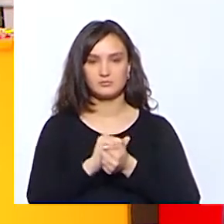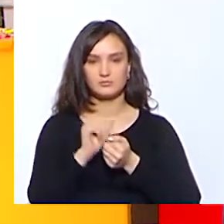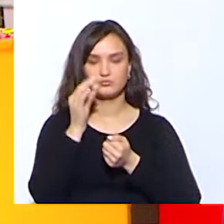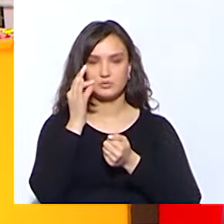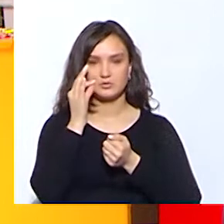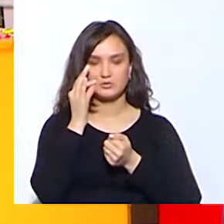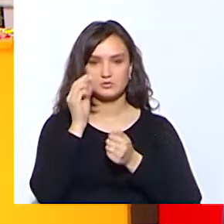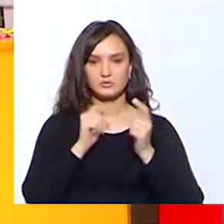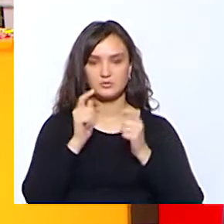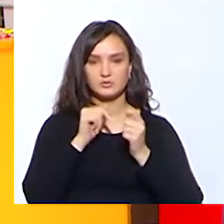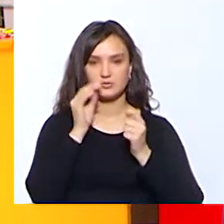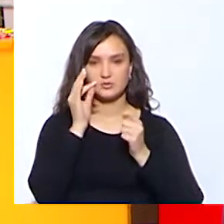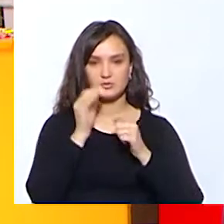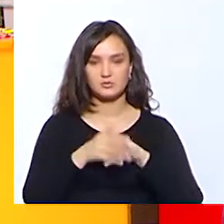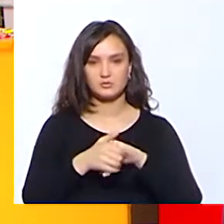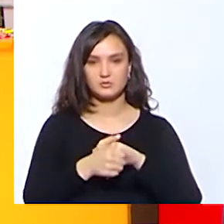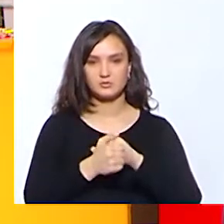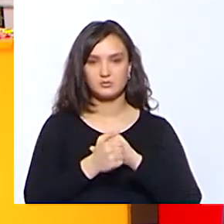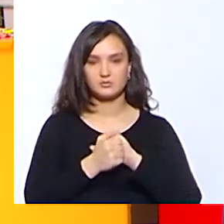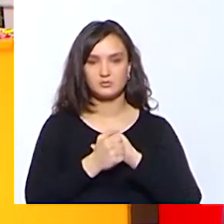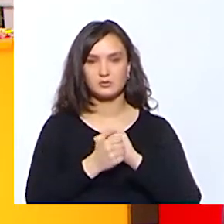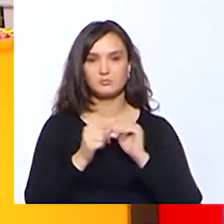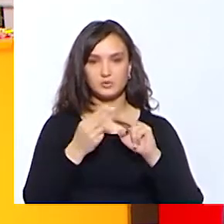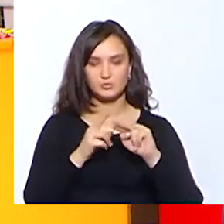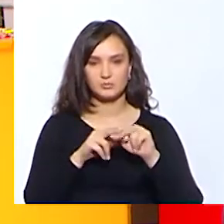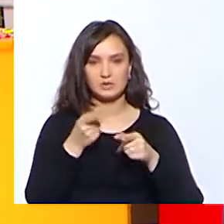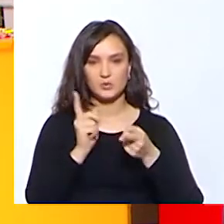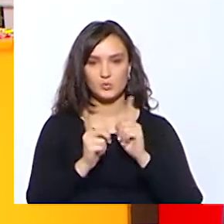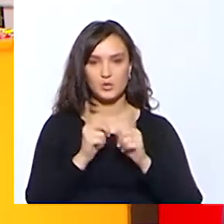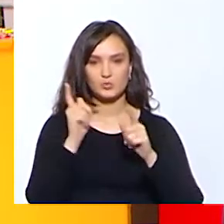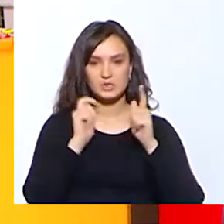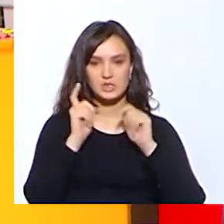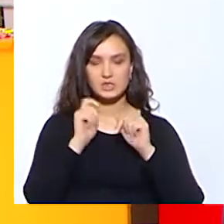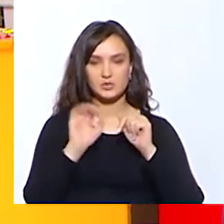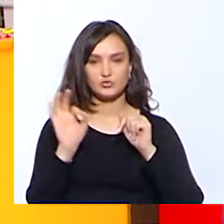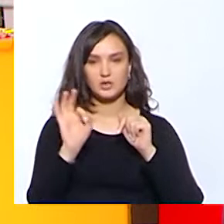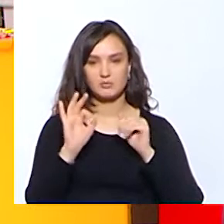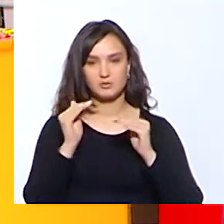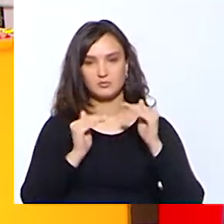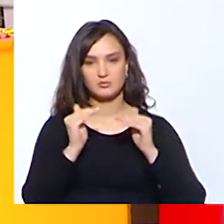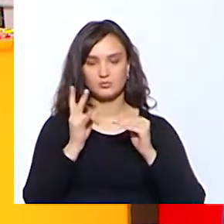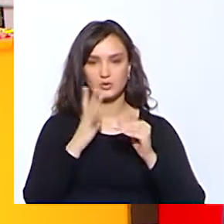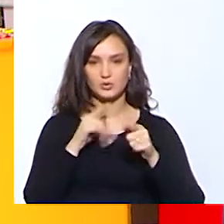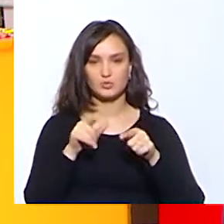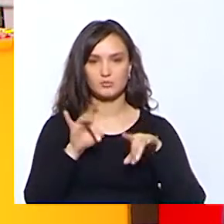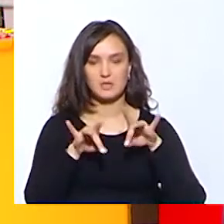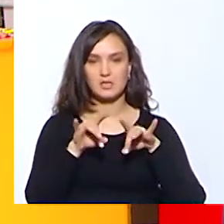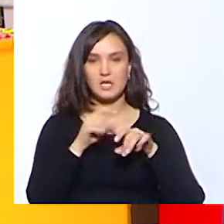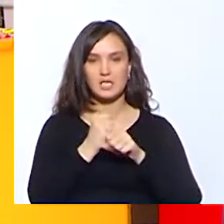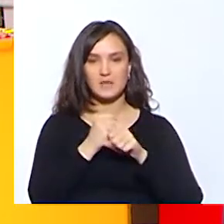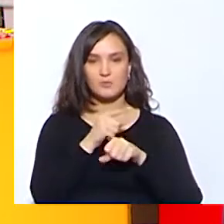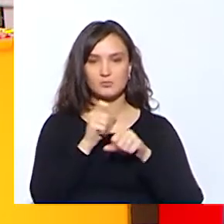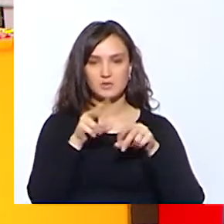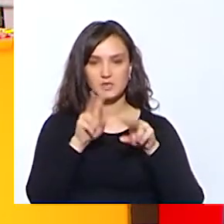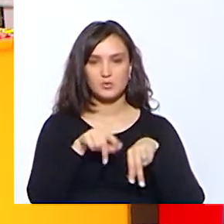შაქარს, რძის შაქარს, რომელიც არის რძის შემადგენლობაში. ამიტომ ნატურალურ რძესთან შედარებით უპირატესობა უნდა ფერმენტირებულ პროდუქტებს